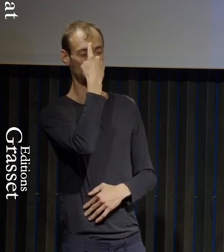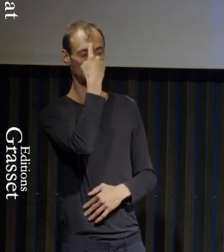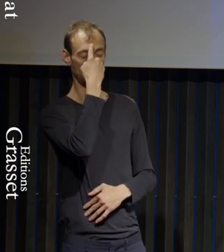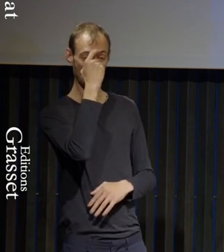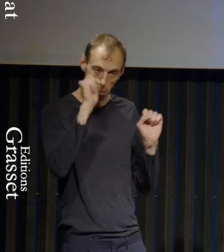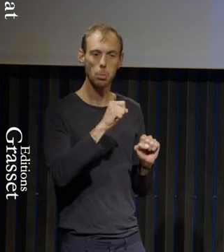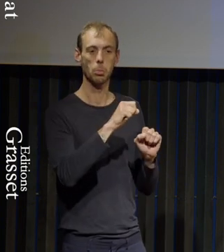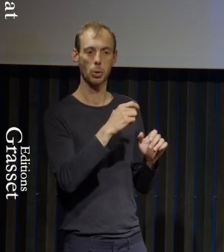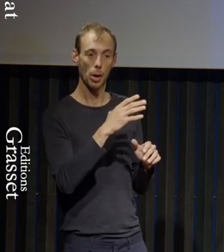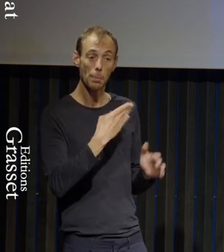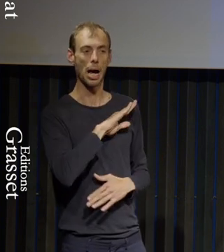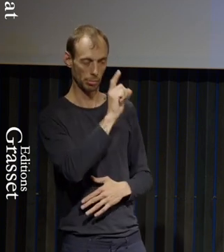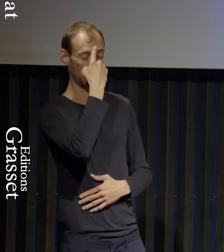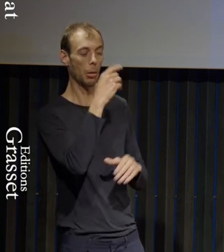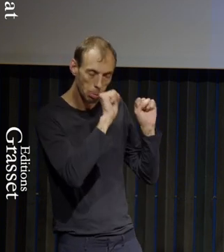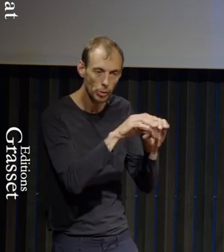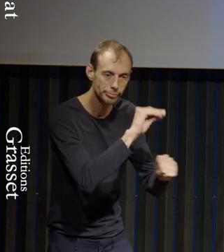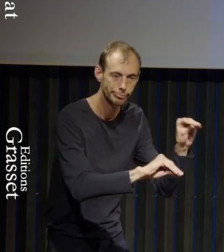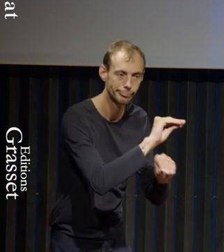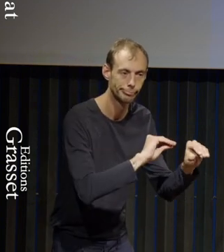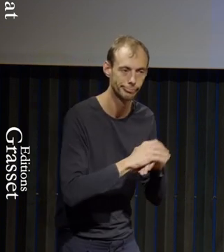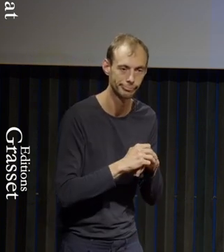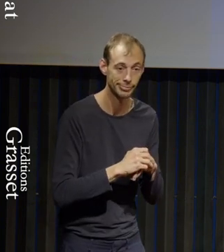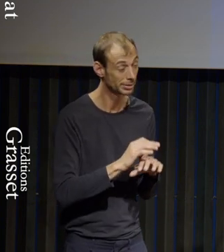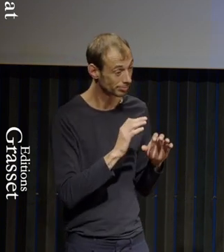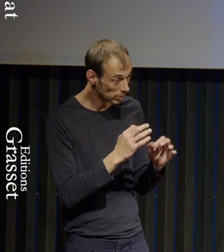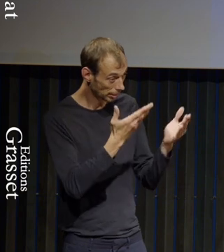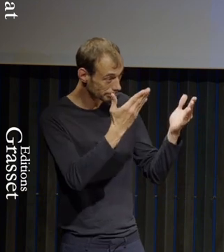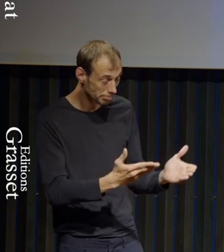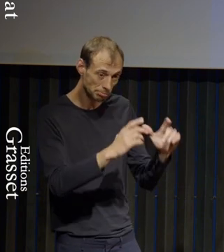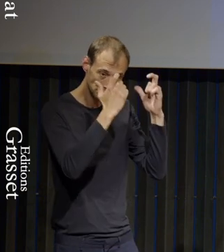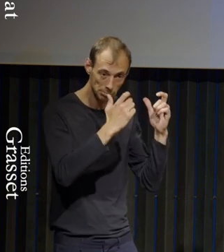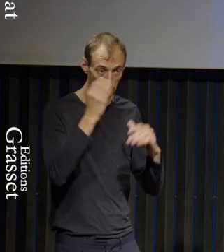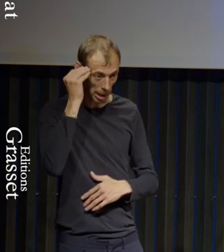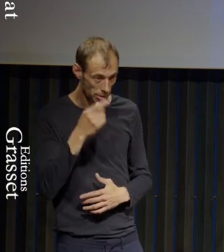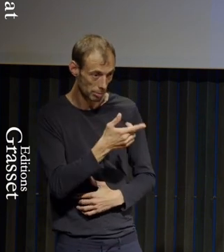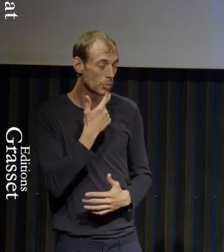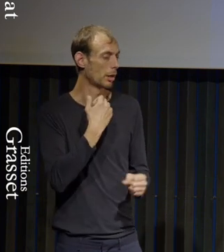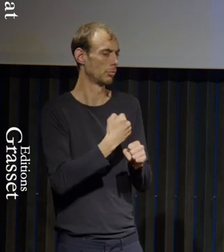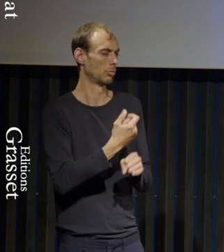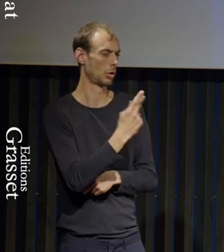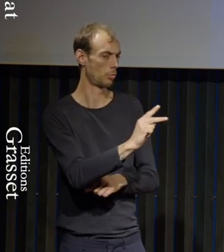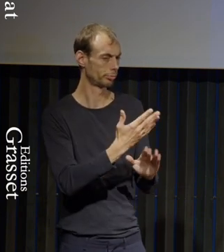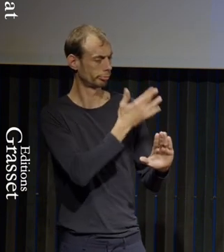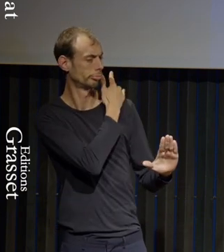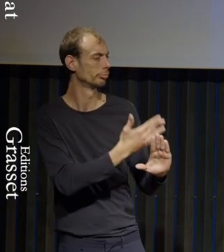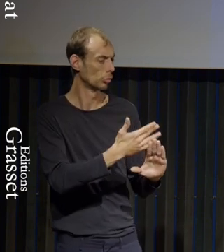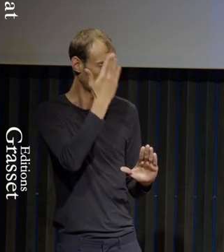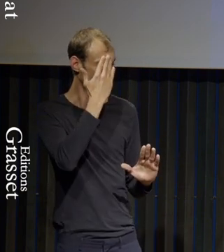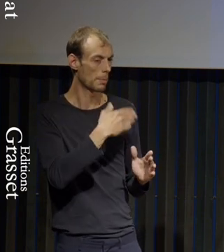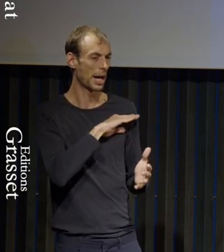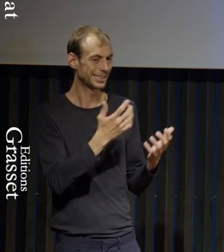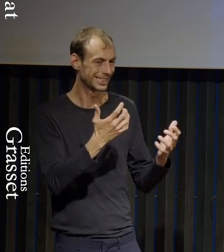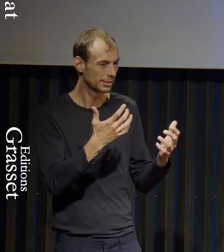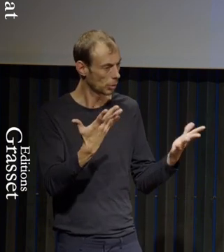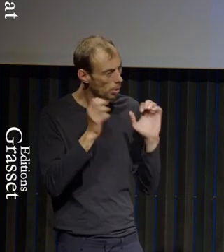êtes psychiatre ? On connaît vos travaux aussi parce que ça fait un moment que vous œuvrez pour justement vulgariser ces maladies-là. Et